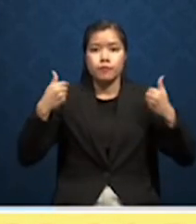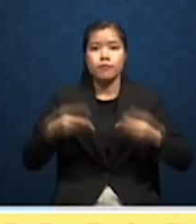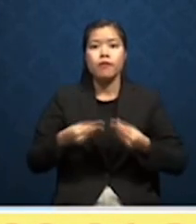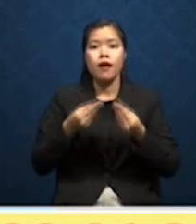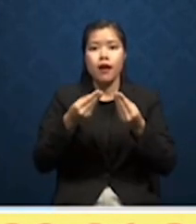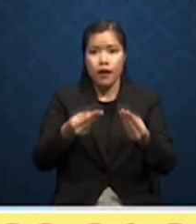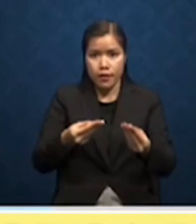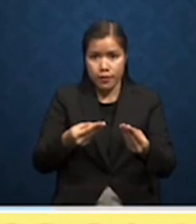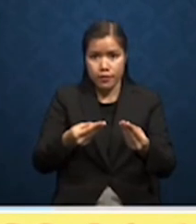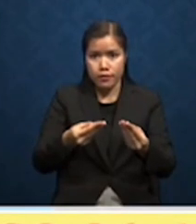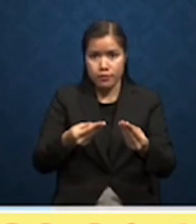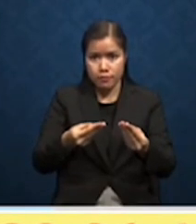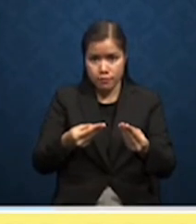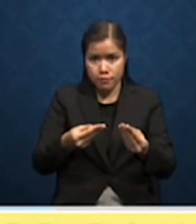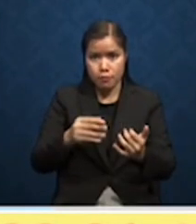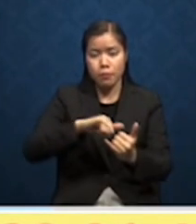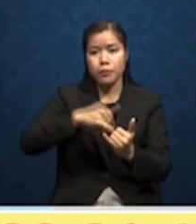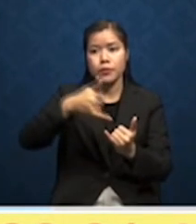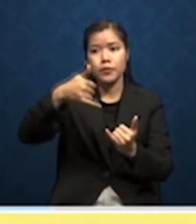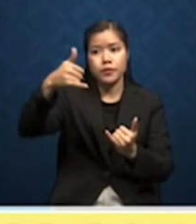ไกลคราวนี้ให้ร่มเย็น